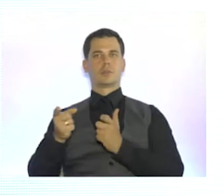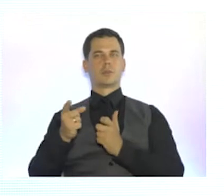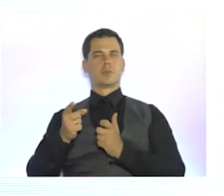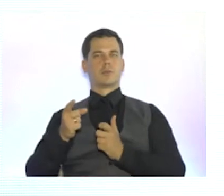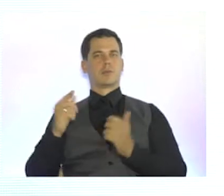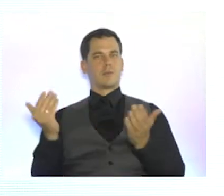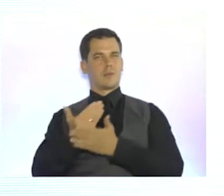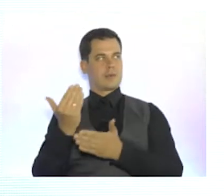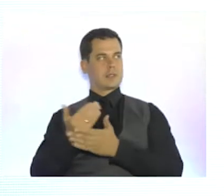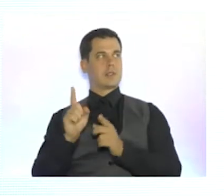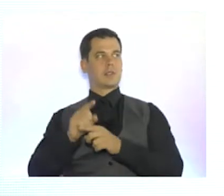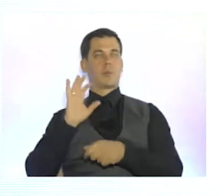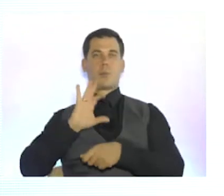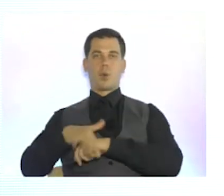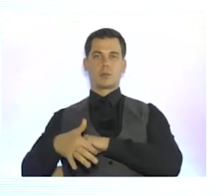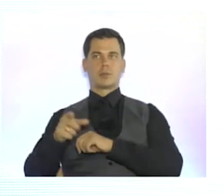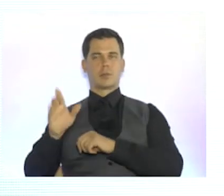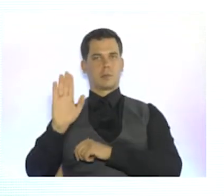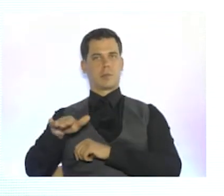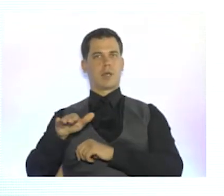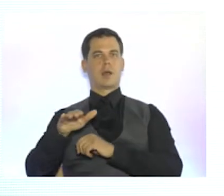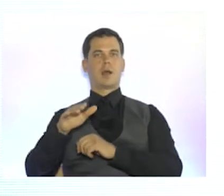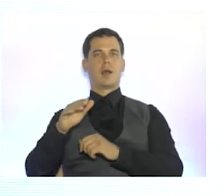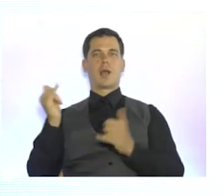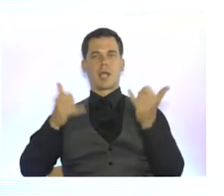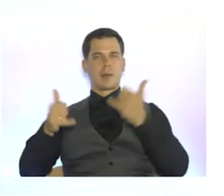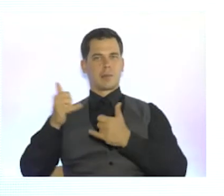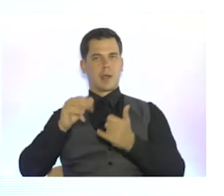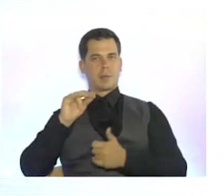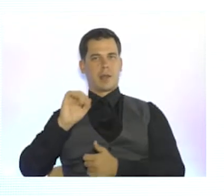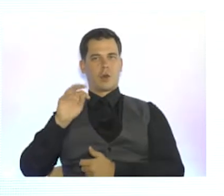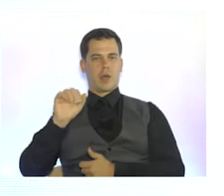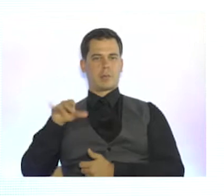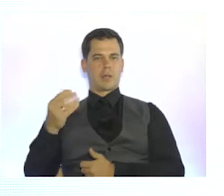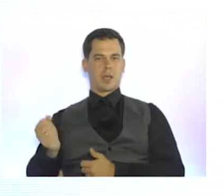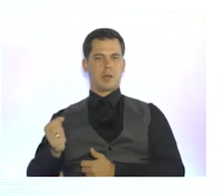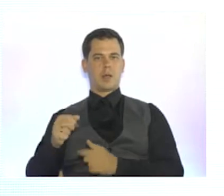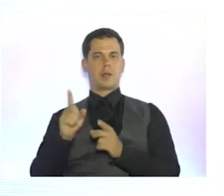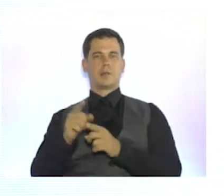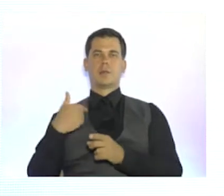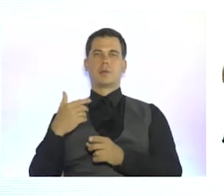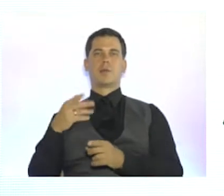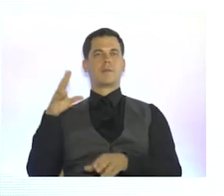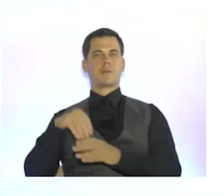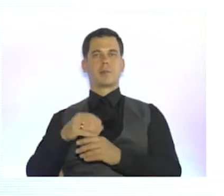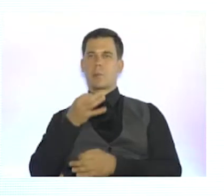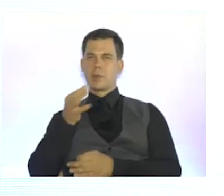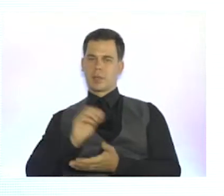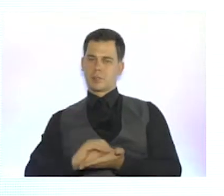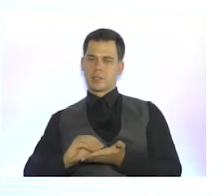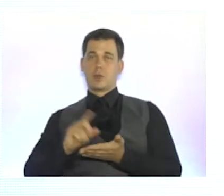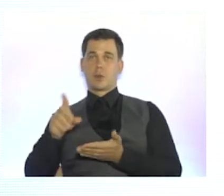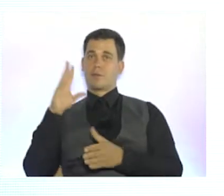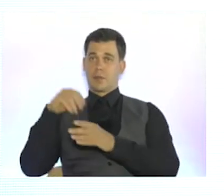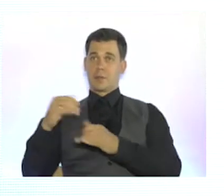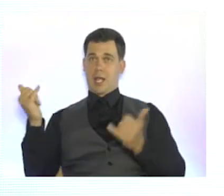ale nie tylko, dlatego że Płock ma kilka swoich dziedzin. Czy, tak jak sobie zanotowałem tutaj w tym prowokacyjnym pytaniu, czy tam jest chemia